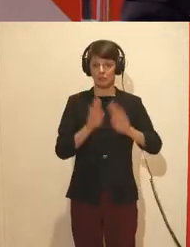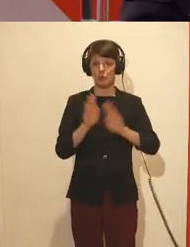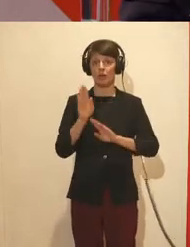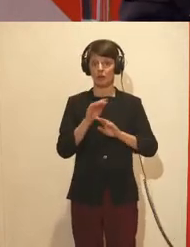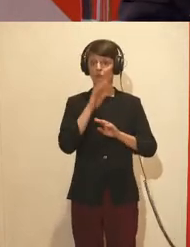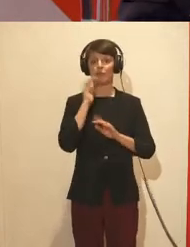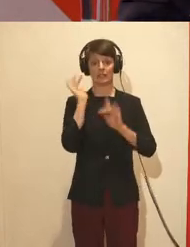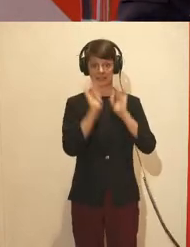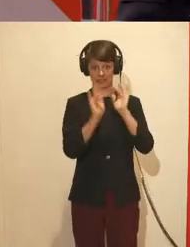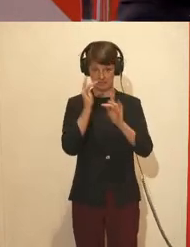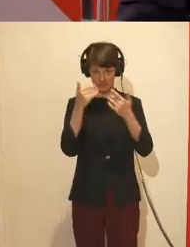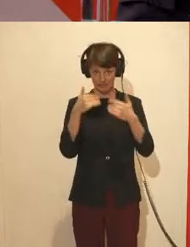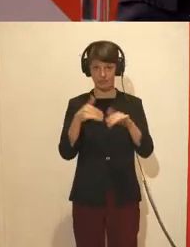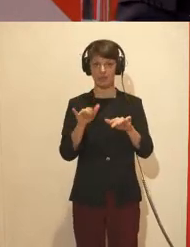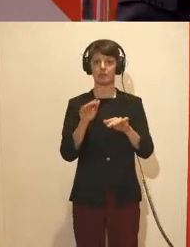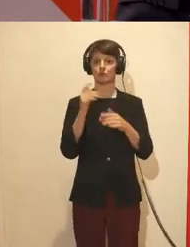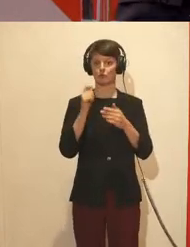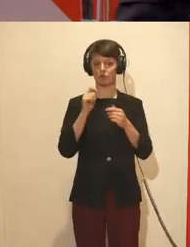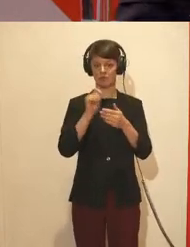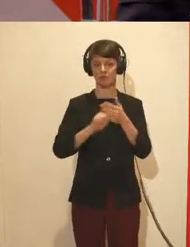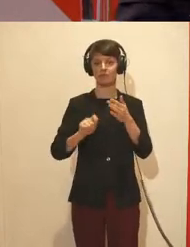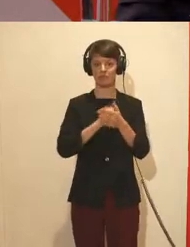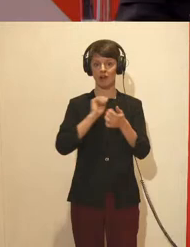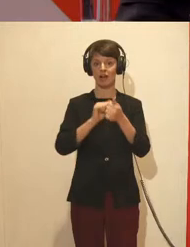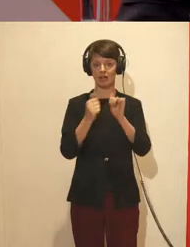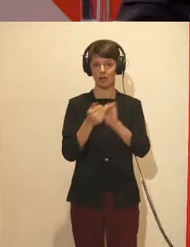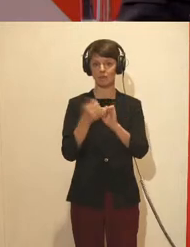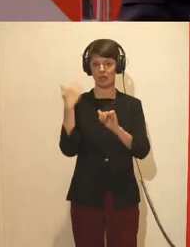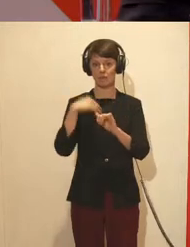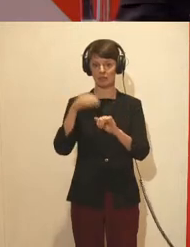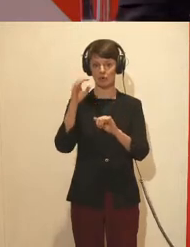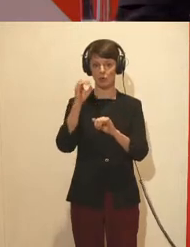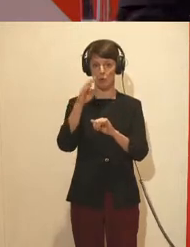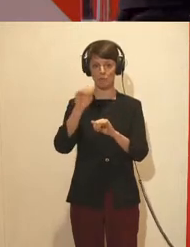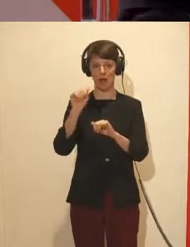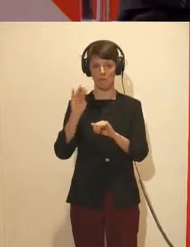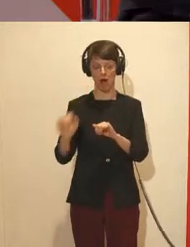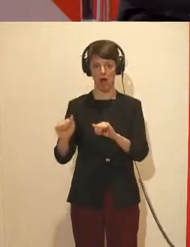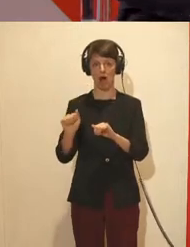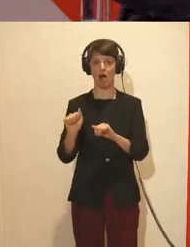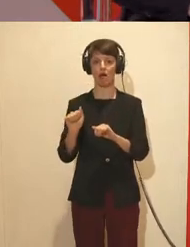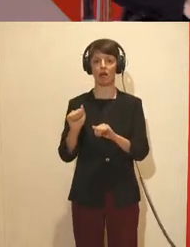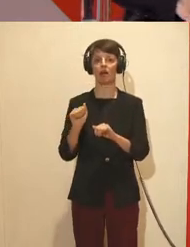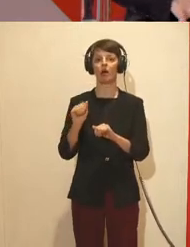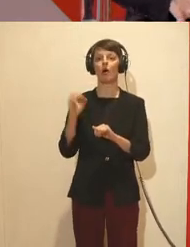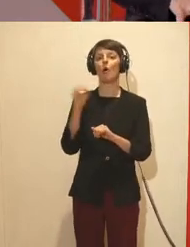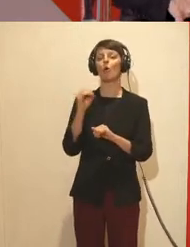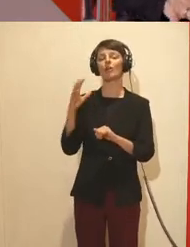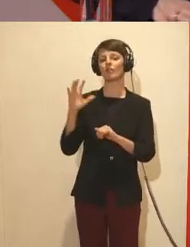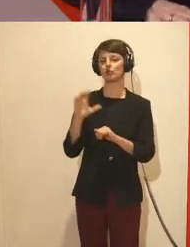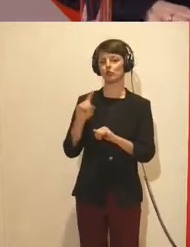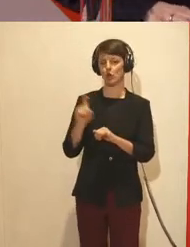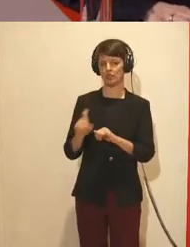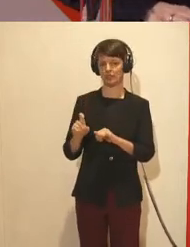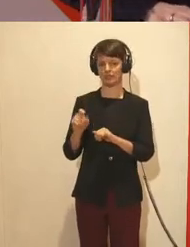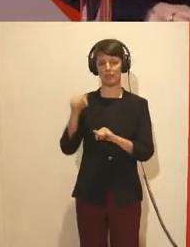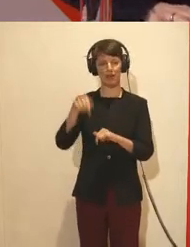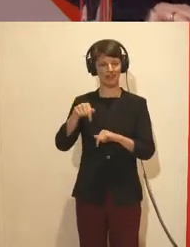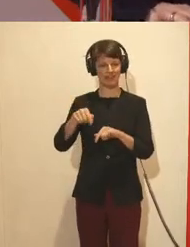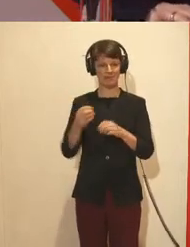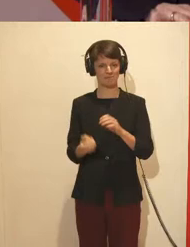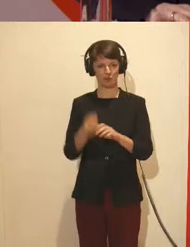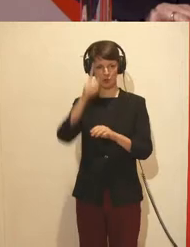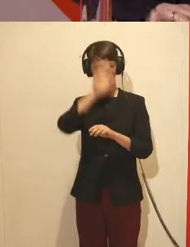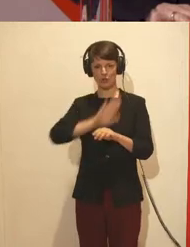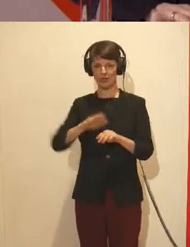kritisiert schon seit dem wahlkampf ja von obamas zeiten schon olaf scholz aber ist das nicht auch hier passiert